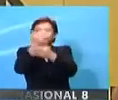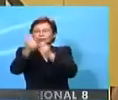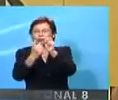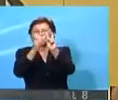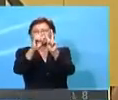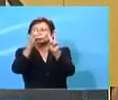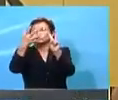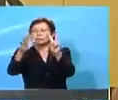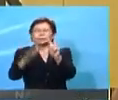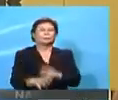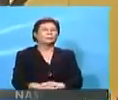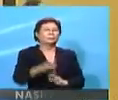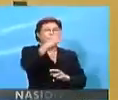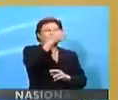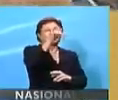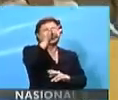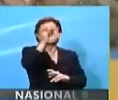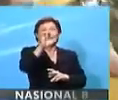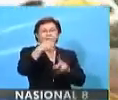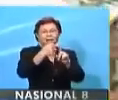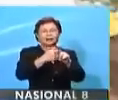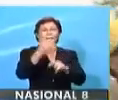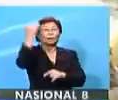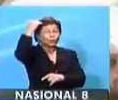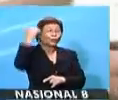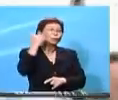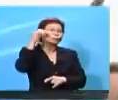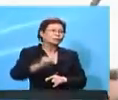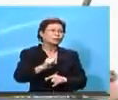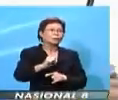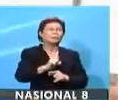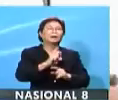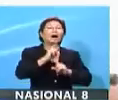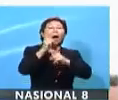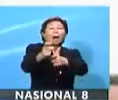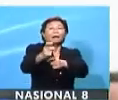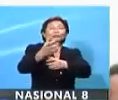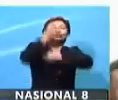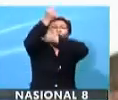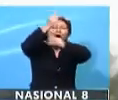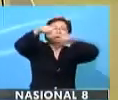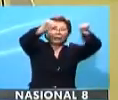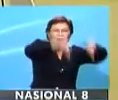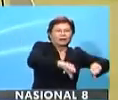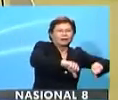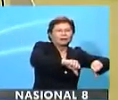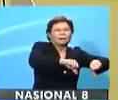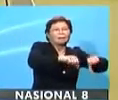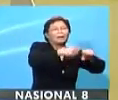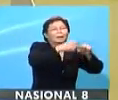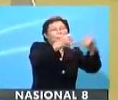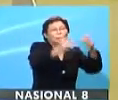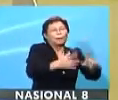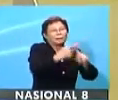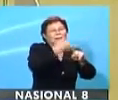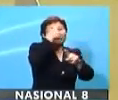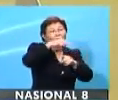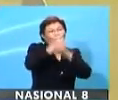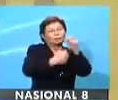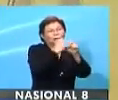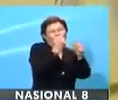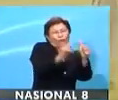2015. Charlie Wee dari Korea Selatan dinobatkan selaku juara selepas menewaskan Tong Chai Jaidi dari Thailand pada tahun